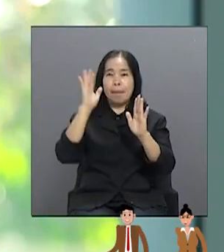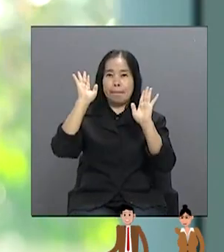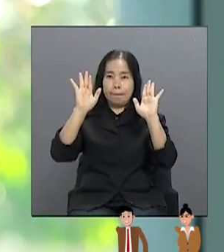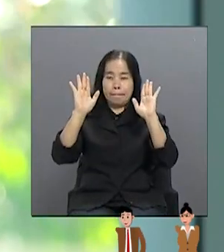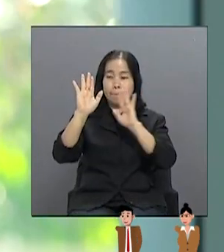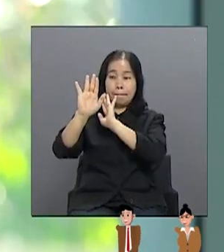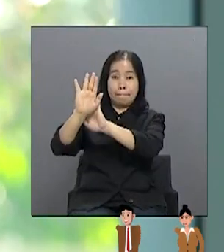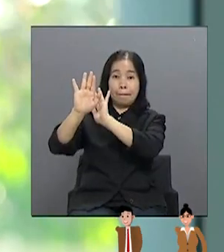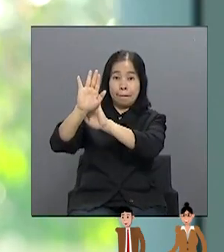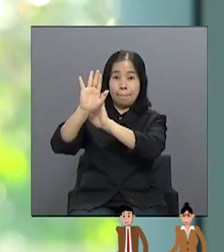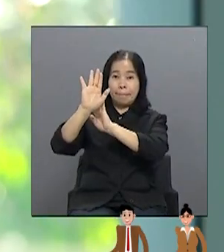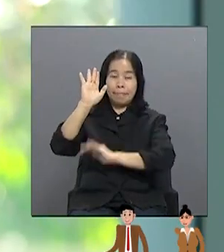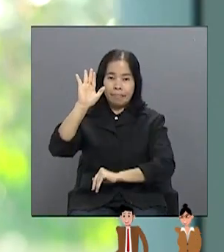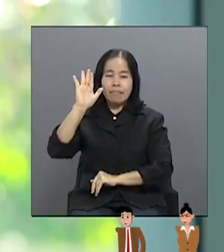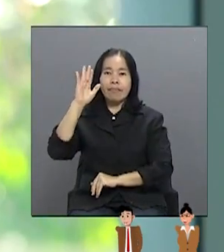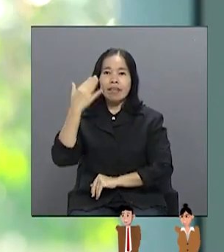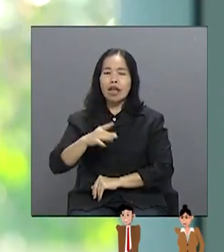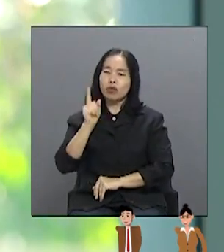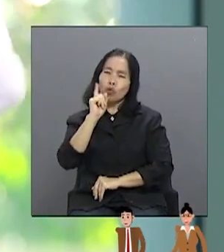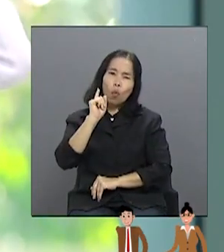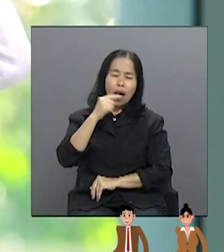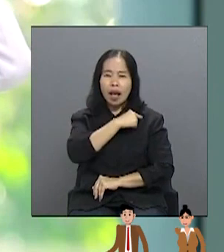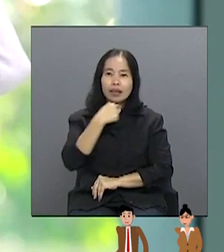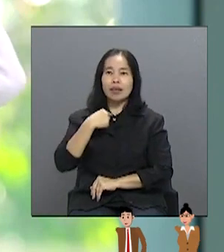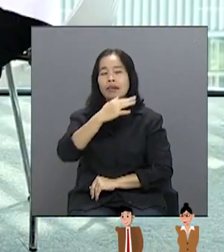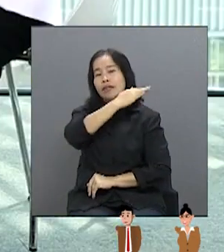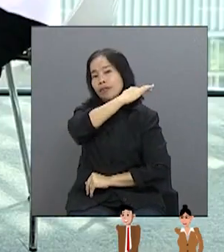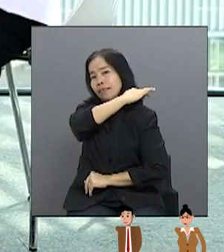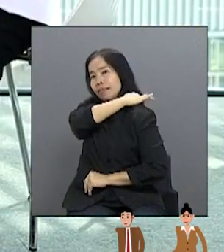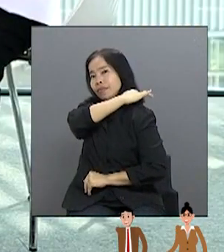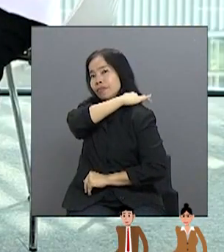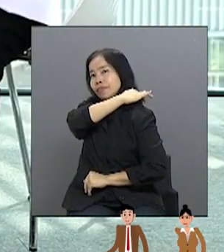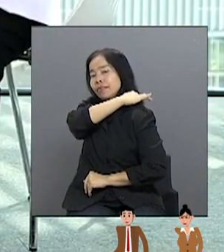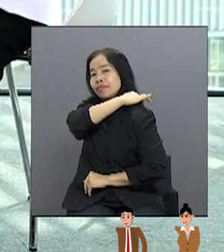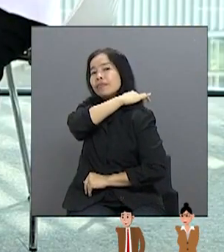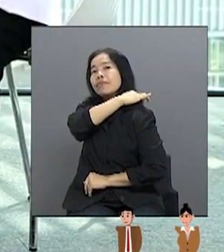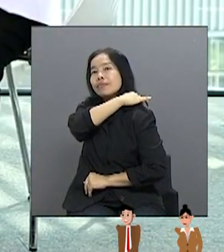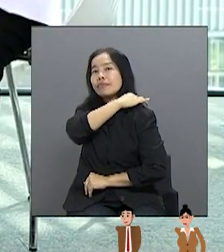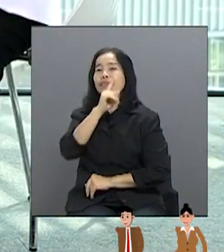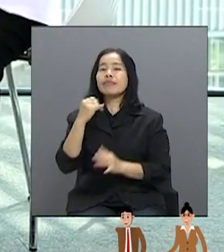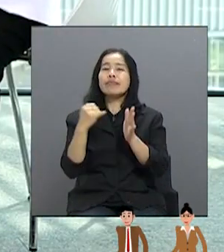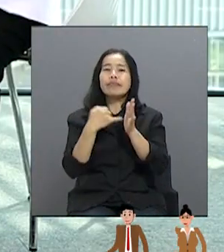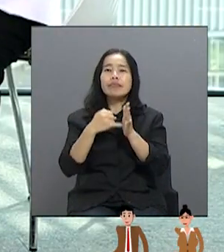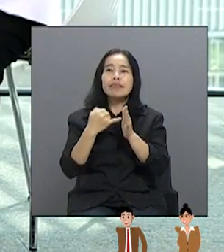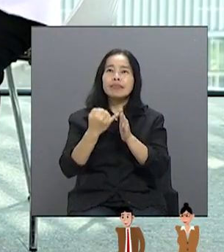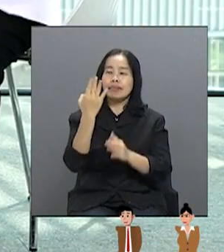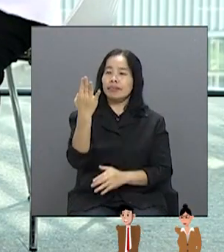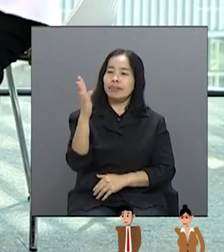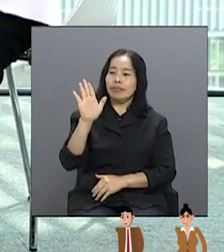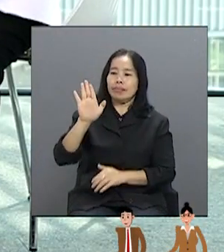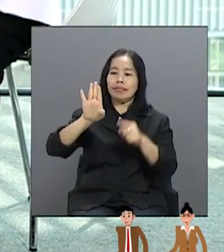ป็นมือขวาถ้าจุดที่เราจะสามารถเช็คได้เองก็คือตรงบ่าง่ายๆคือเลือกเอานิ้วที่มีแรง